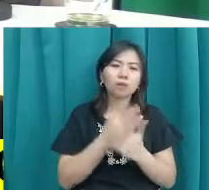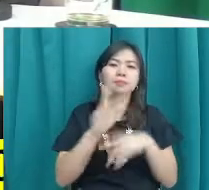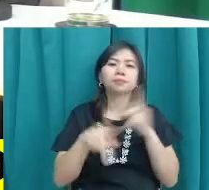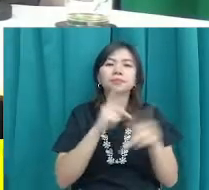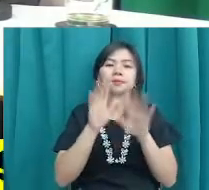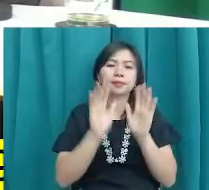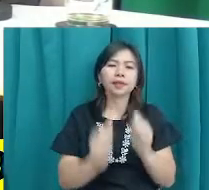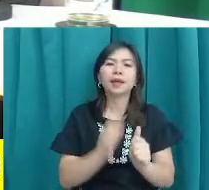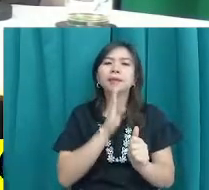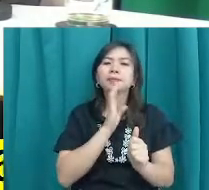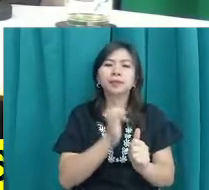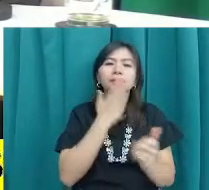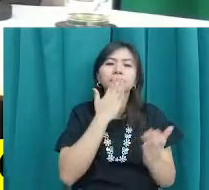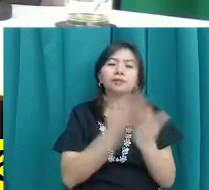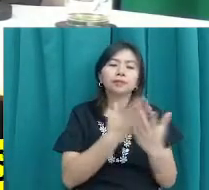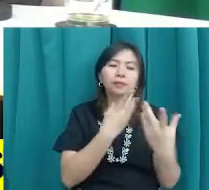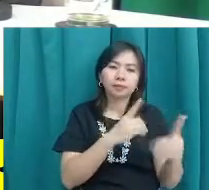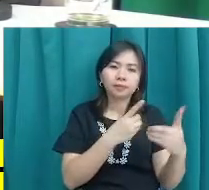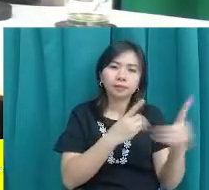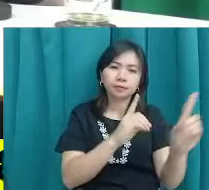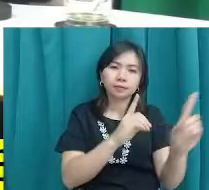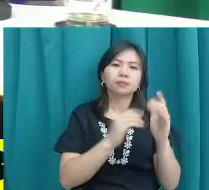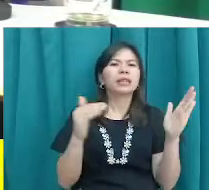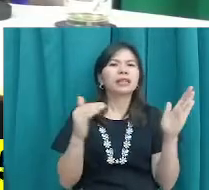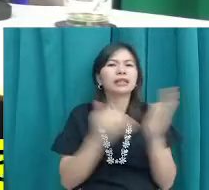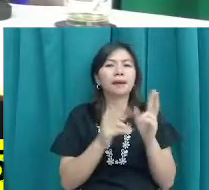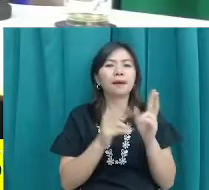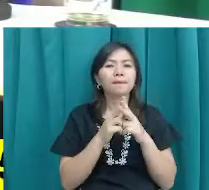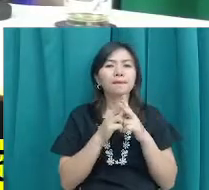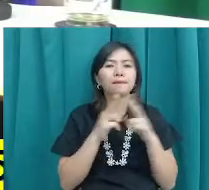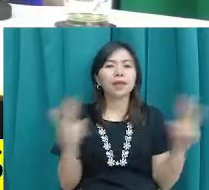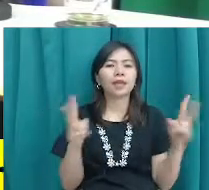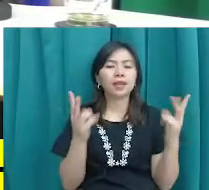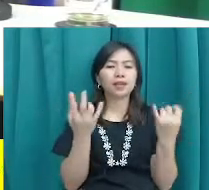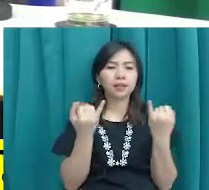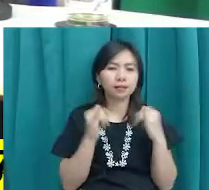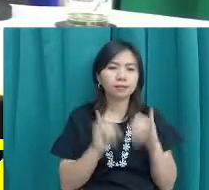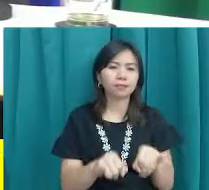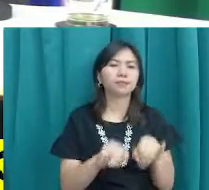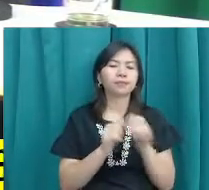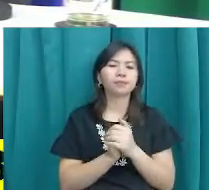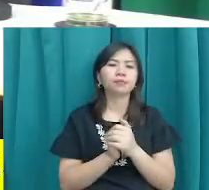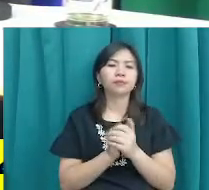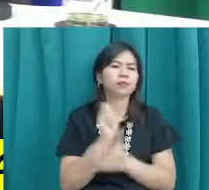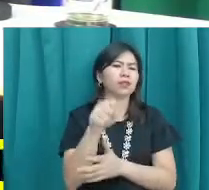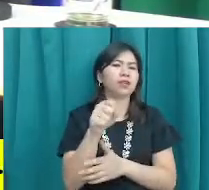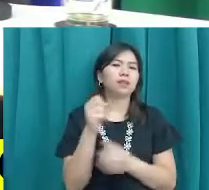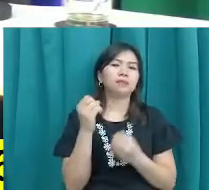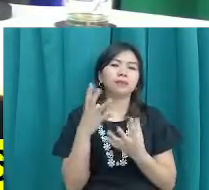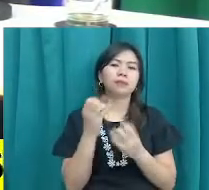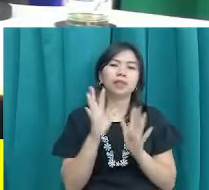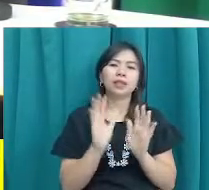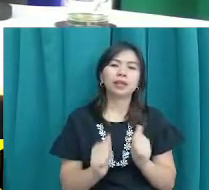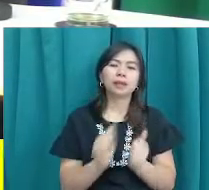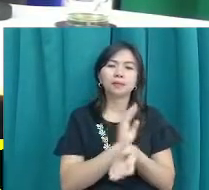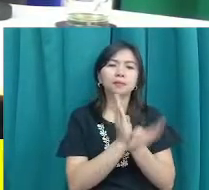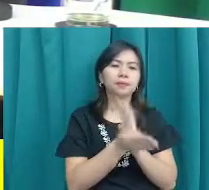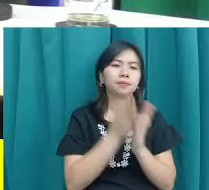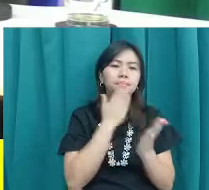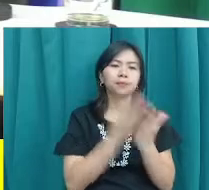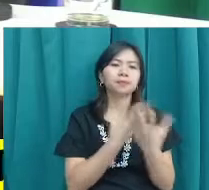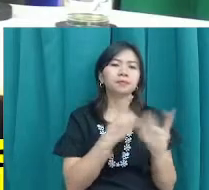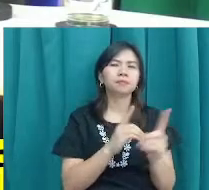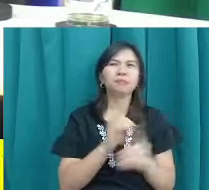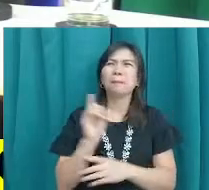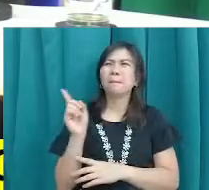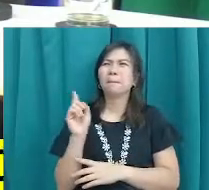It is very important. Inuulit ko, it is very important. Maraming pwedeng maging disciple, pero ang pinakamahirap